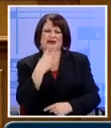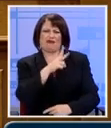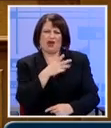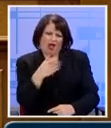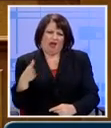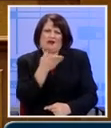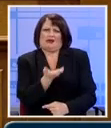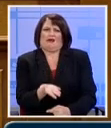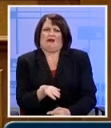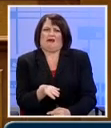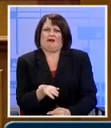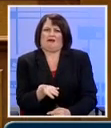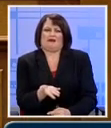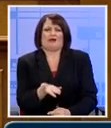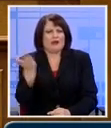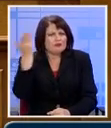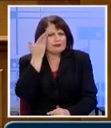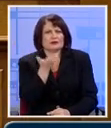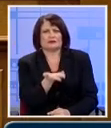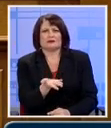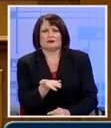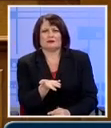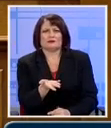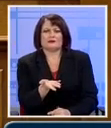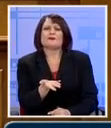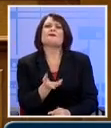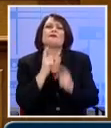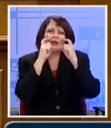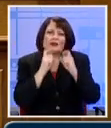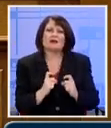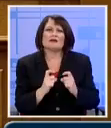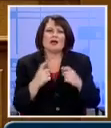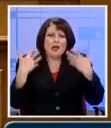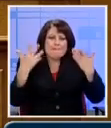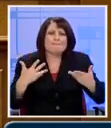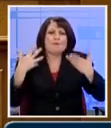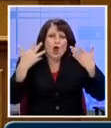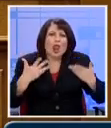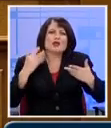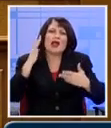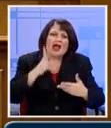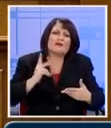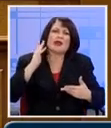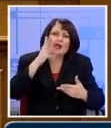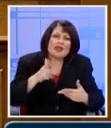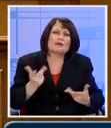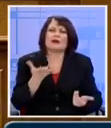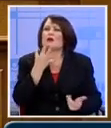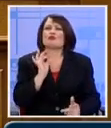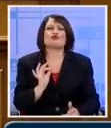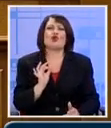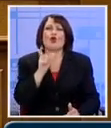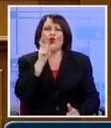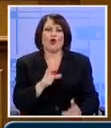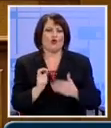συμπεριφορές. Και σας κόστισε ότι αναγκάζεστε και απολογίστε κάθε μέρα γιατί ήδη δεν είστε το